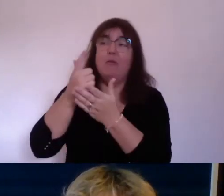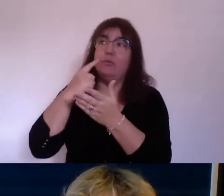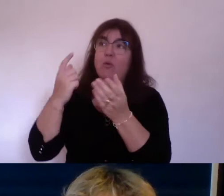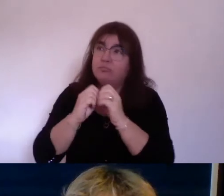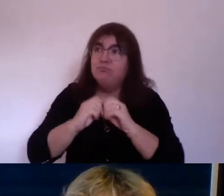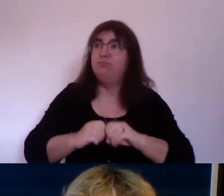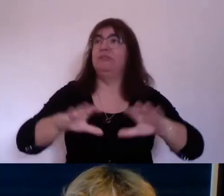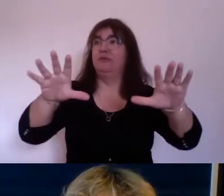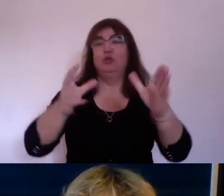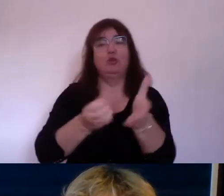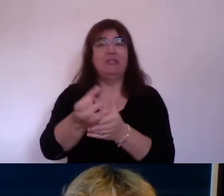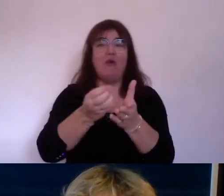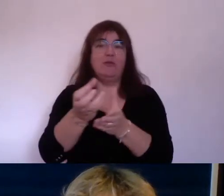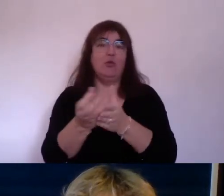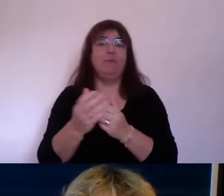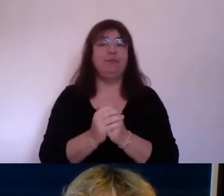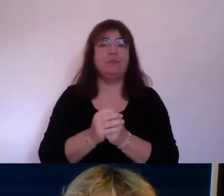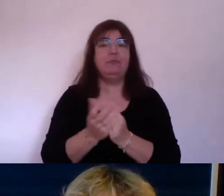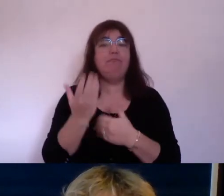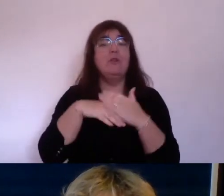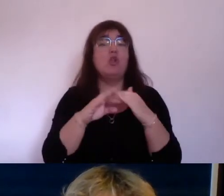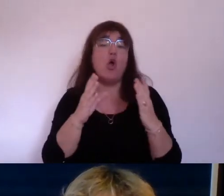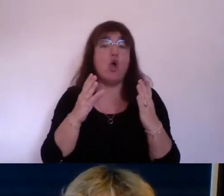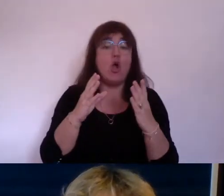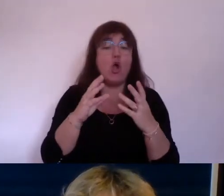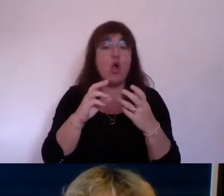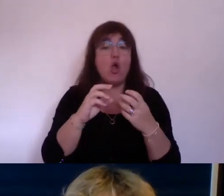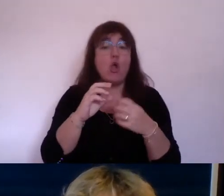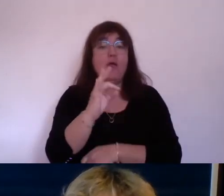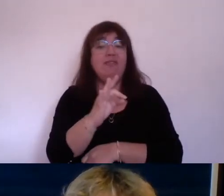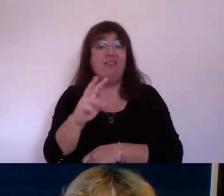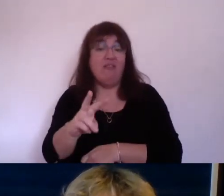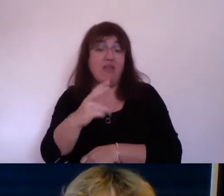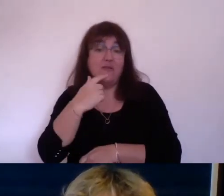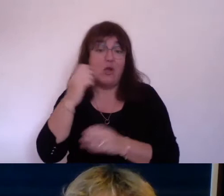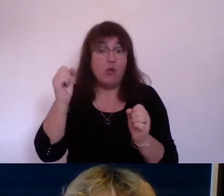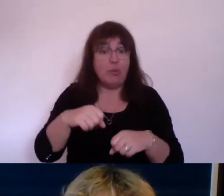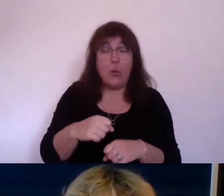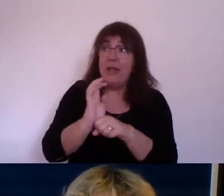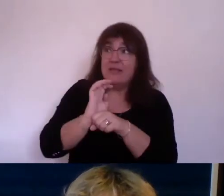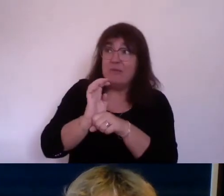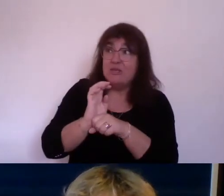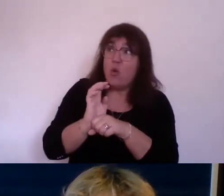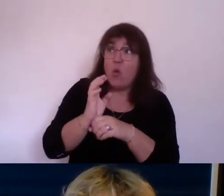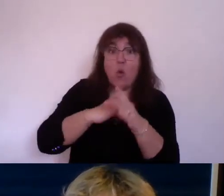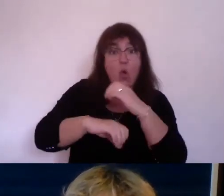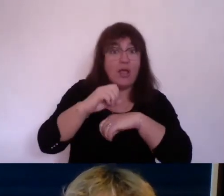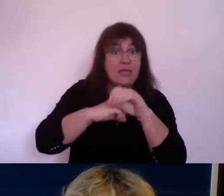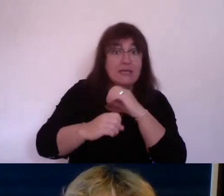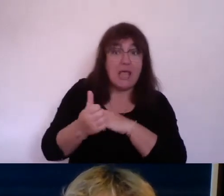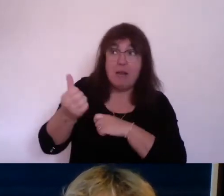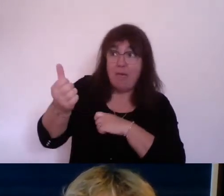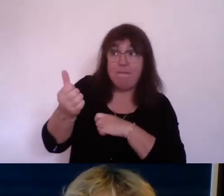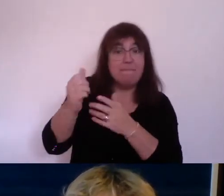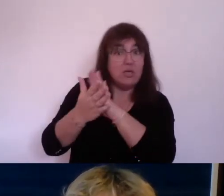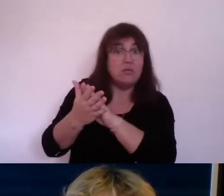allez bientôt pouvoir retrouver aussi sur le canal Delta 7 les émissions Opart TV que Dominique Chuyès va pouvoir développer et qui